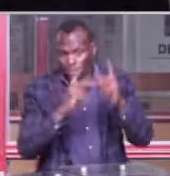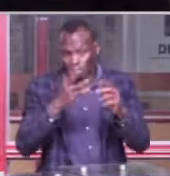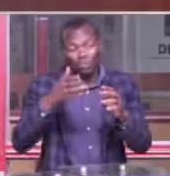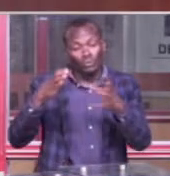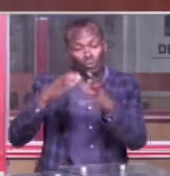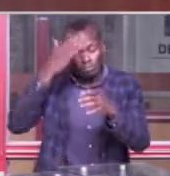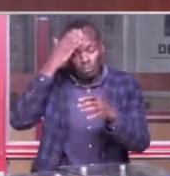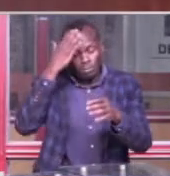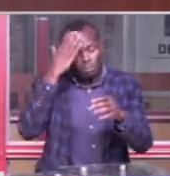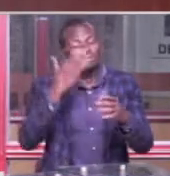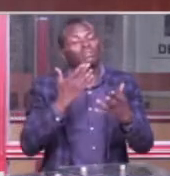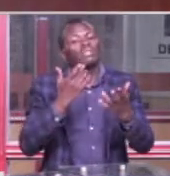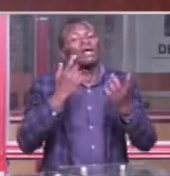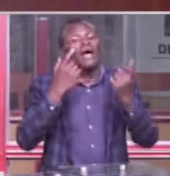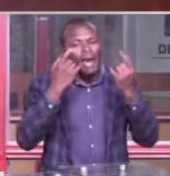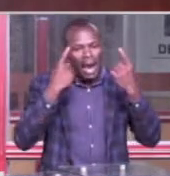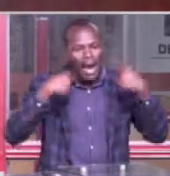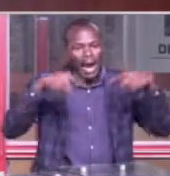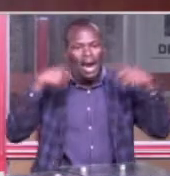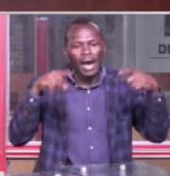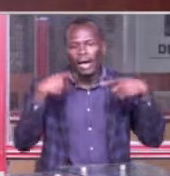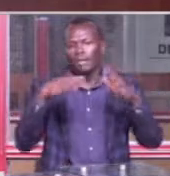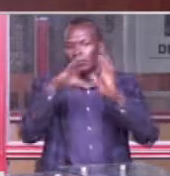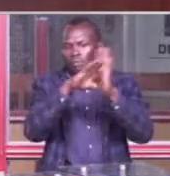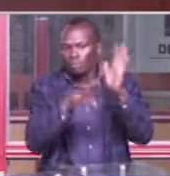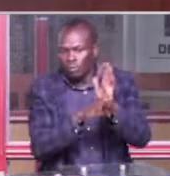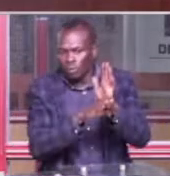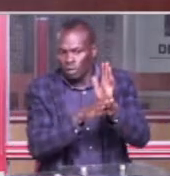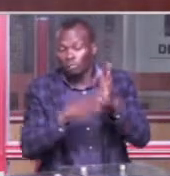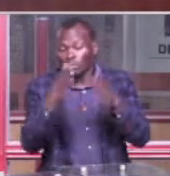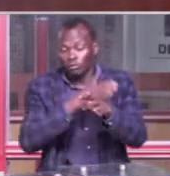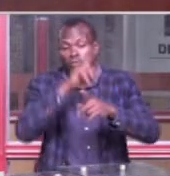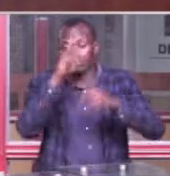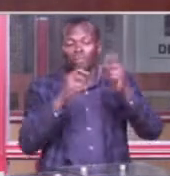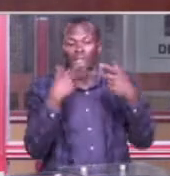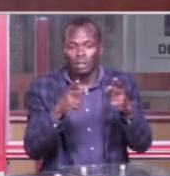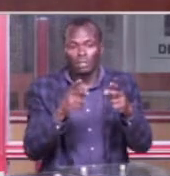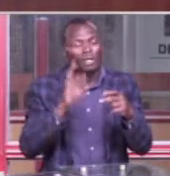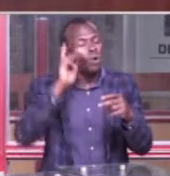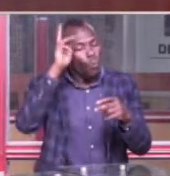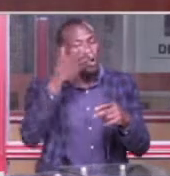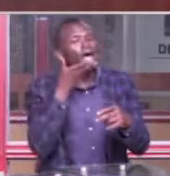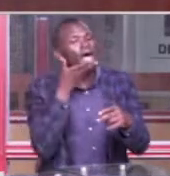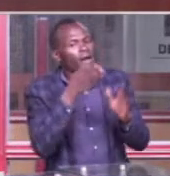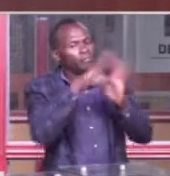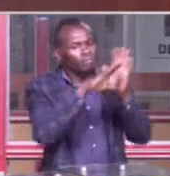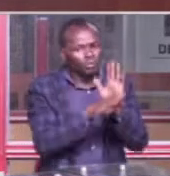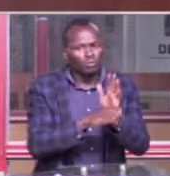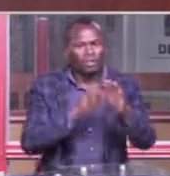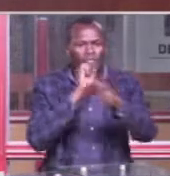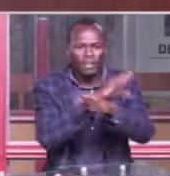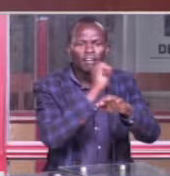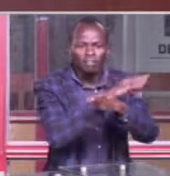bayizi. Tugenda kukola kye tuyita briefing. Briefing ey'abayizi